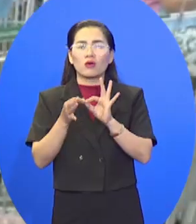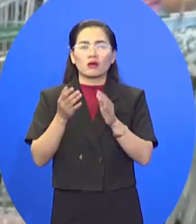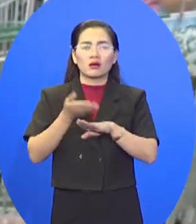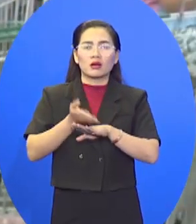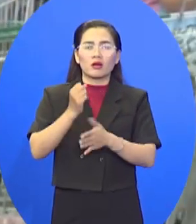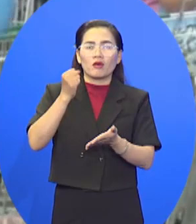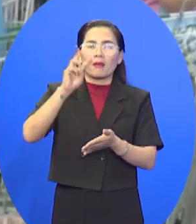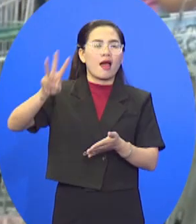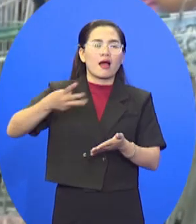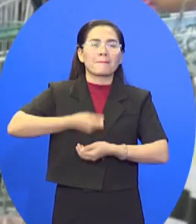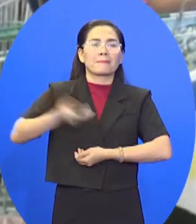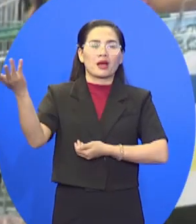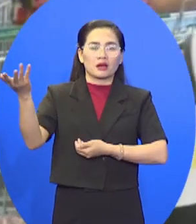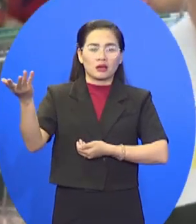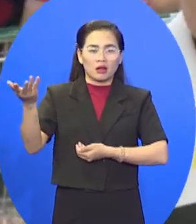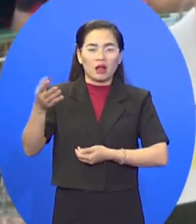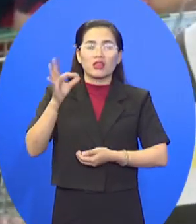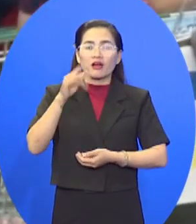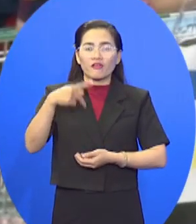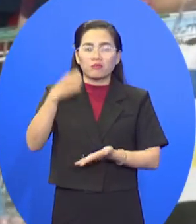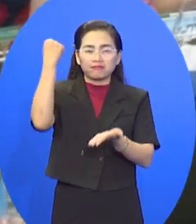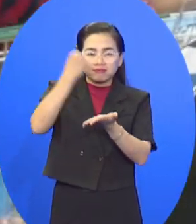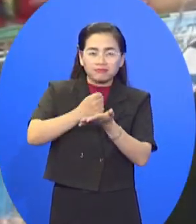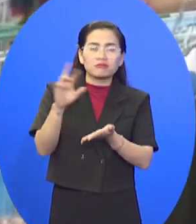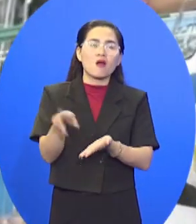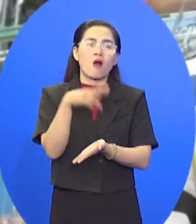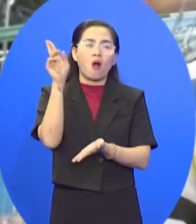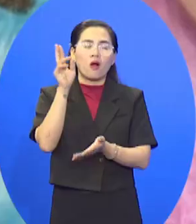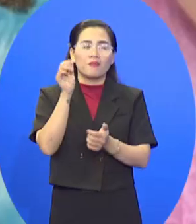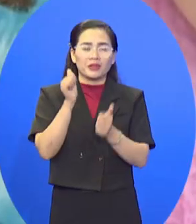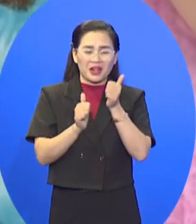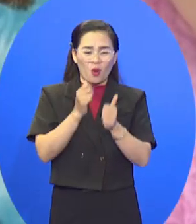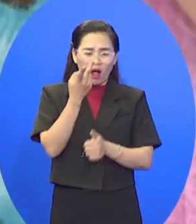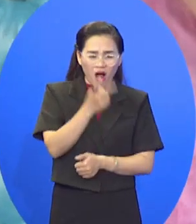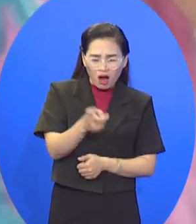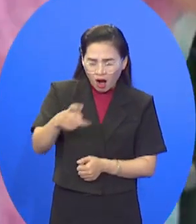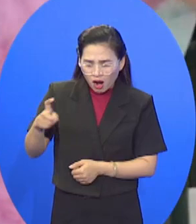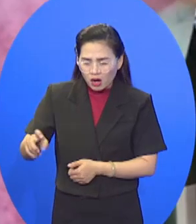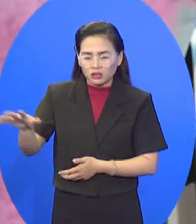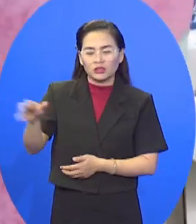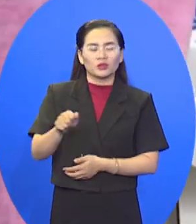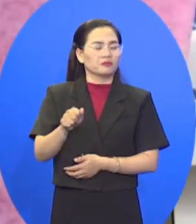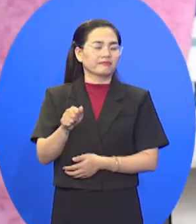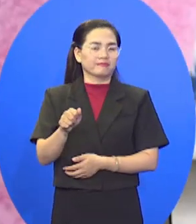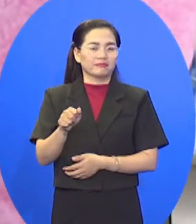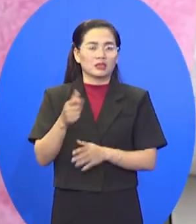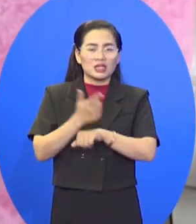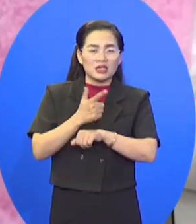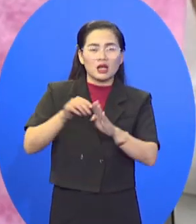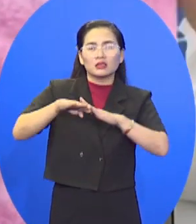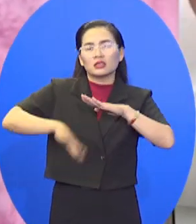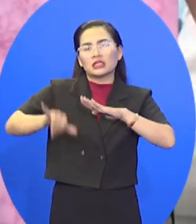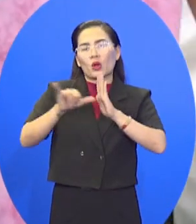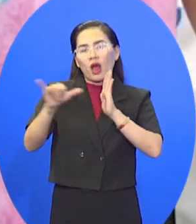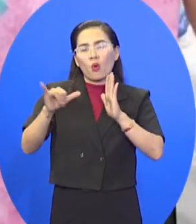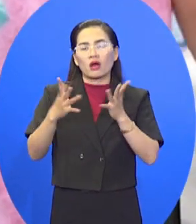phải có dấu kiểm định rõ ràng của cơ quan thực phẩm và dược phẩm nếu sản phẩm bị hư hỏng trước thời hạng sử dụng thời hạn sử dụng dưới 6 tháng